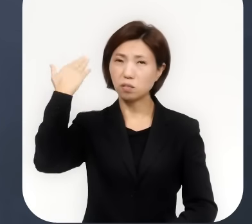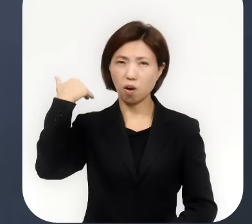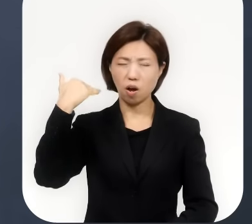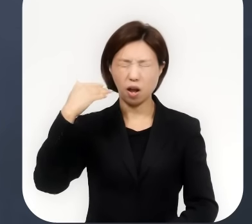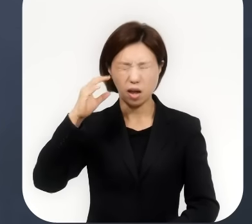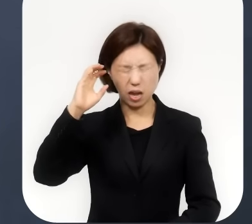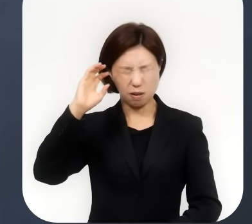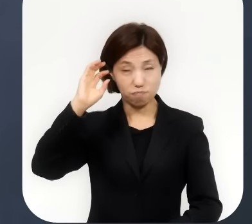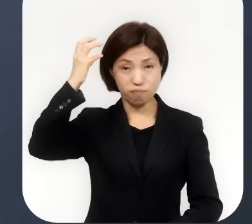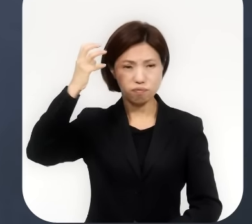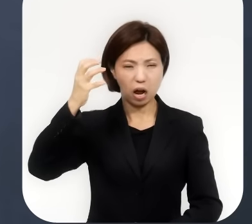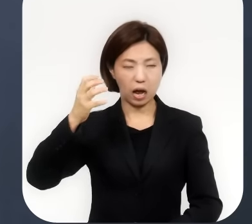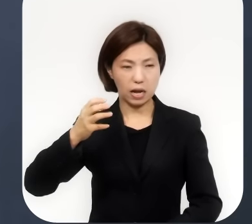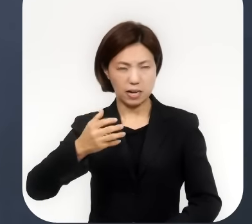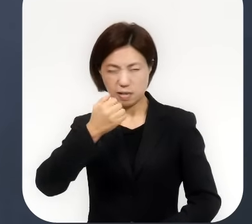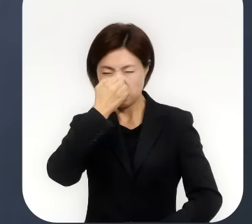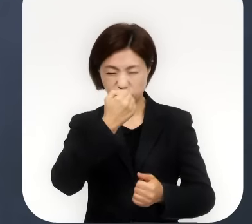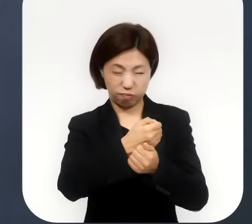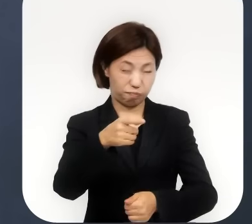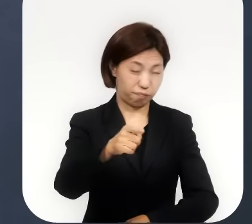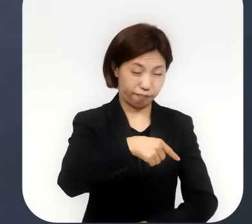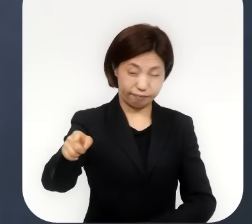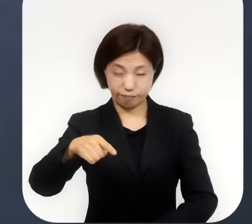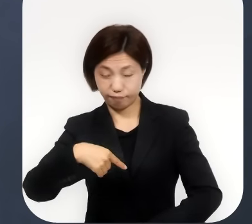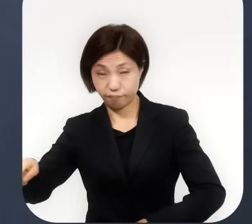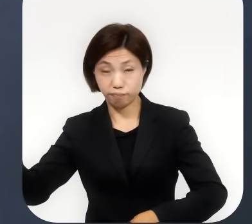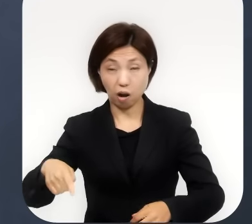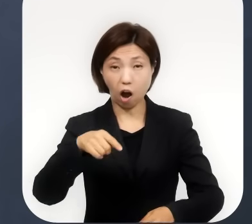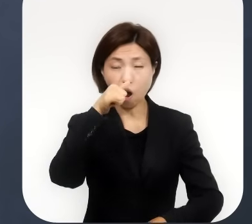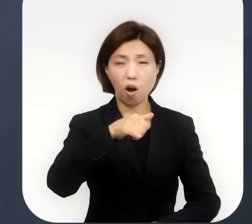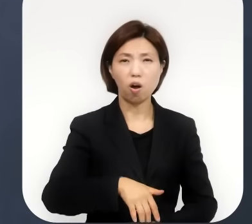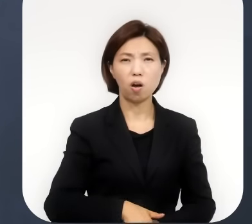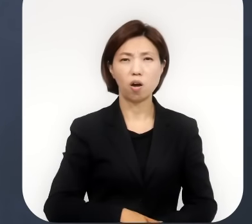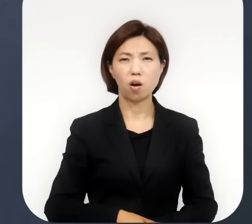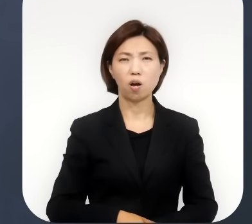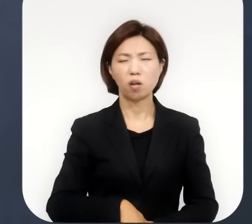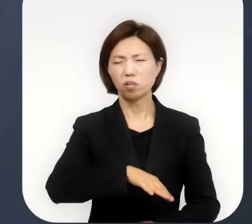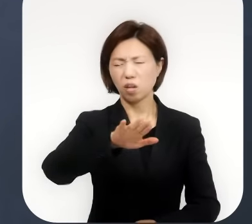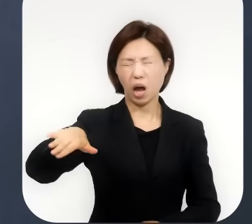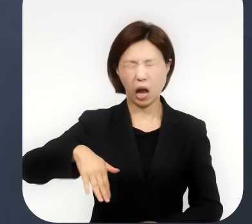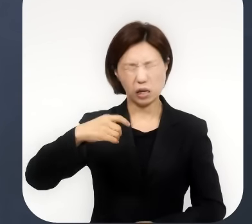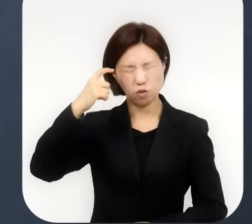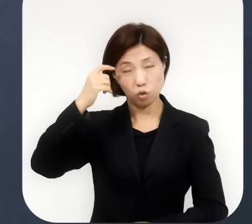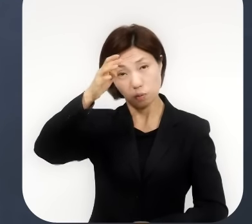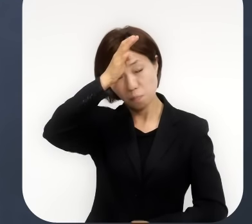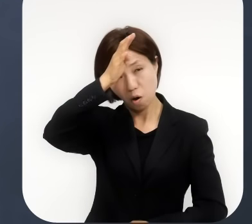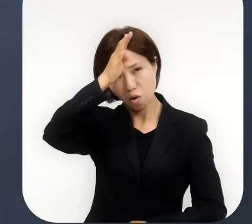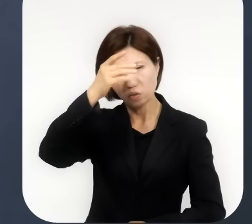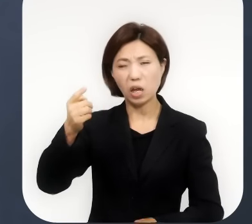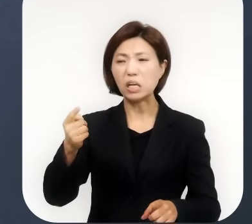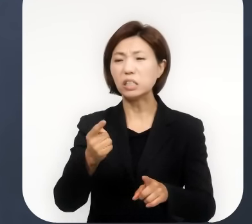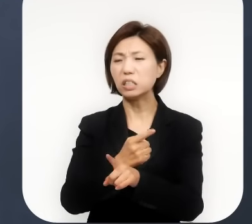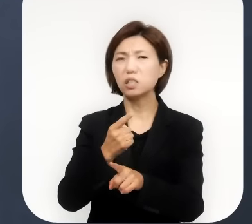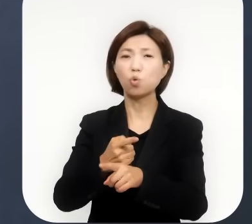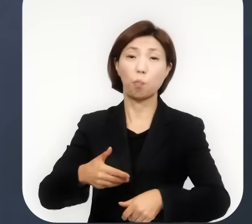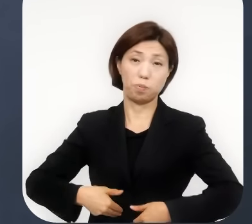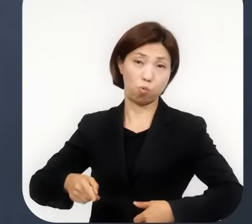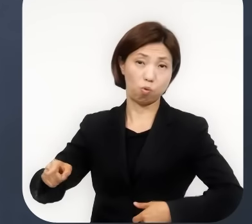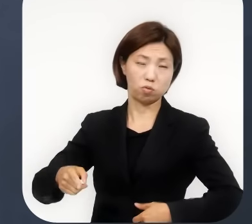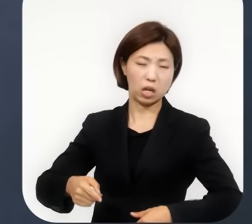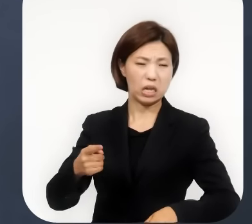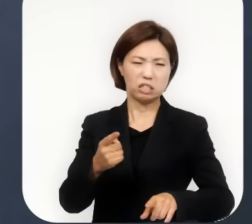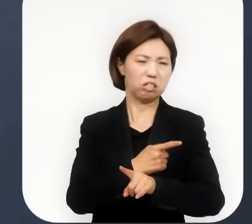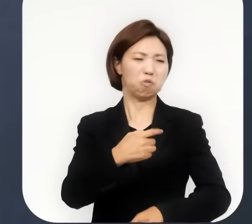묻지마 살인을 하고 이랬잖아요 그 사람들 다 정신 치료하는데 치료를 받아야 된다는 거예요 근데 치료를